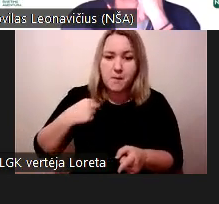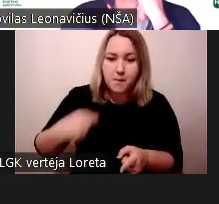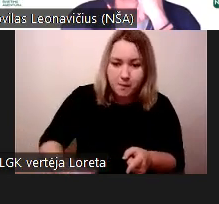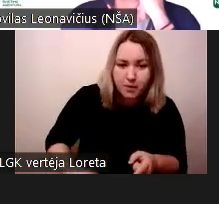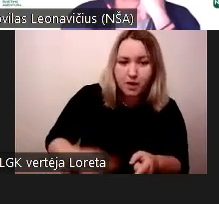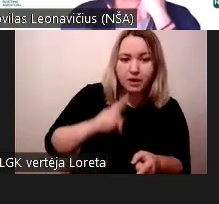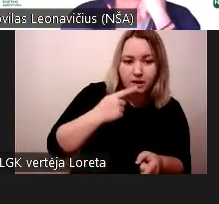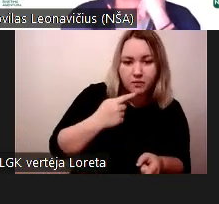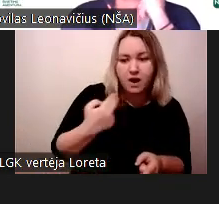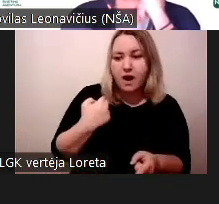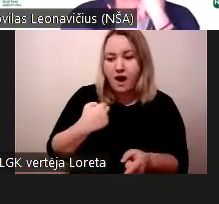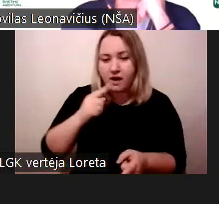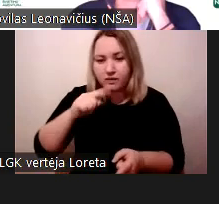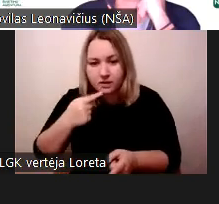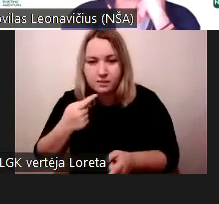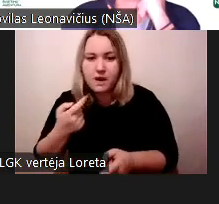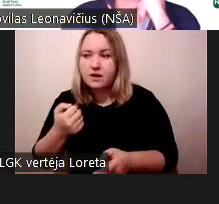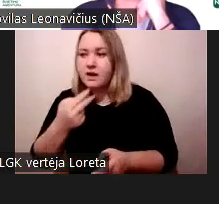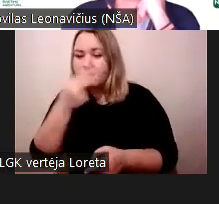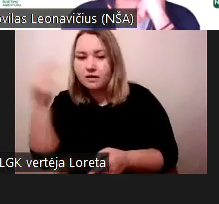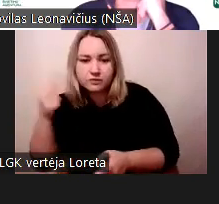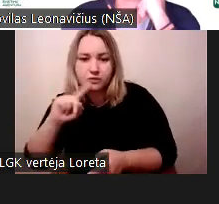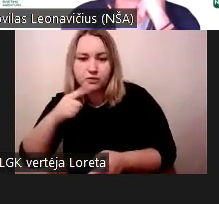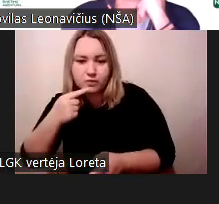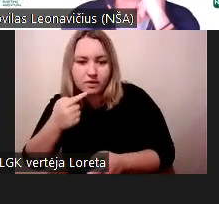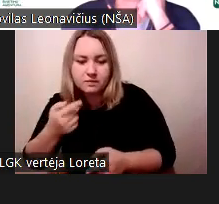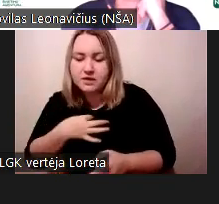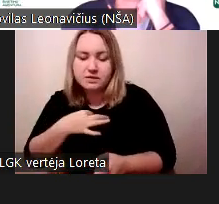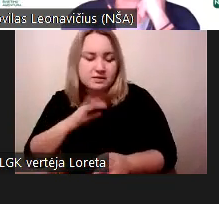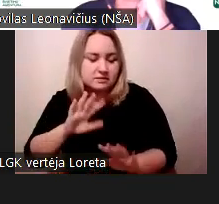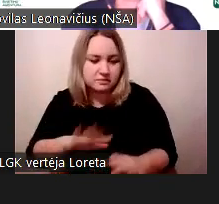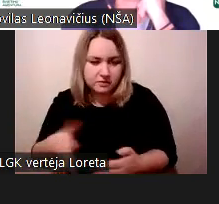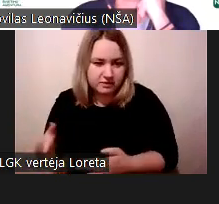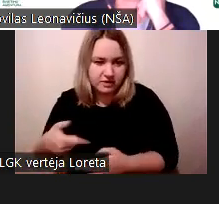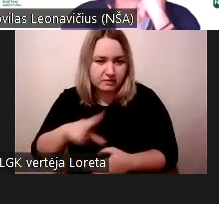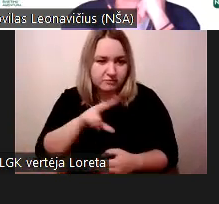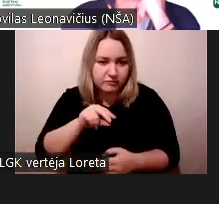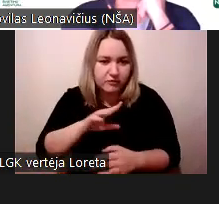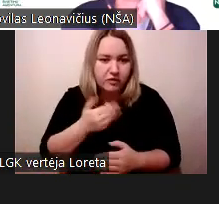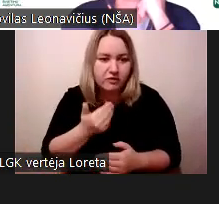ar angliškai, ar lietuvių kalba, nesvarbu. Visur